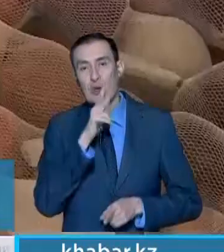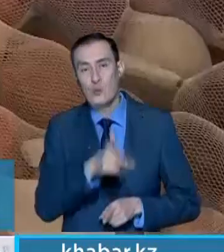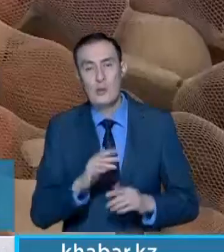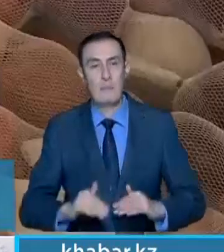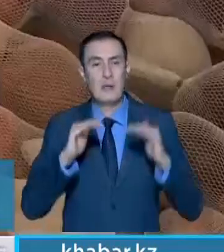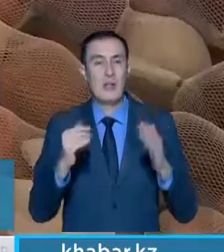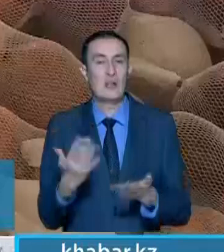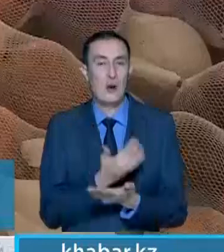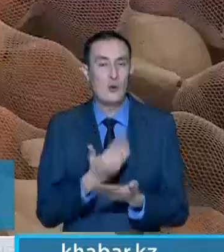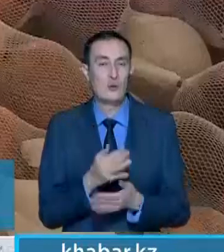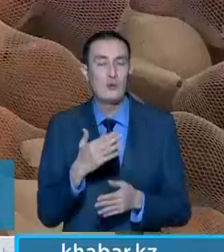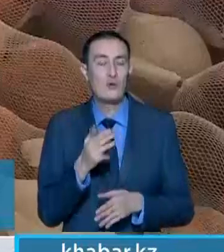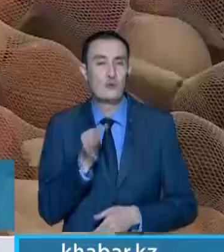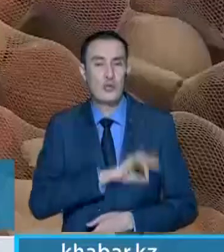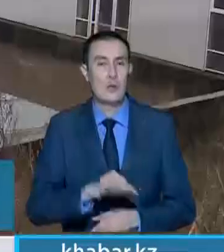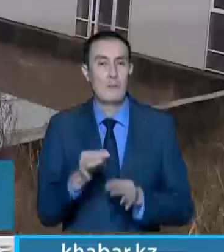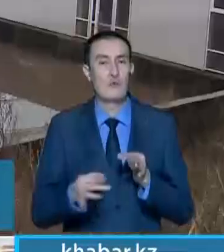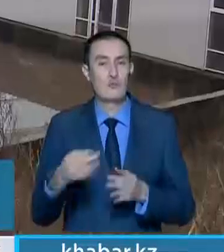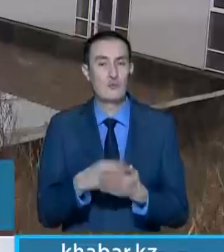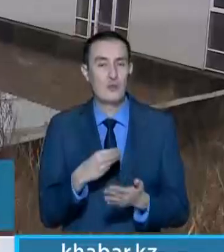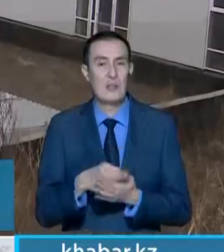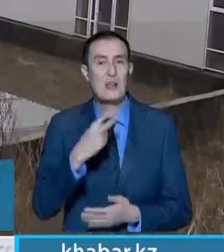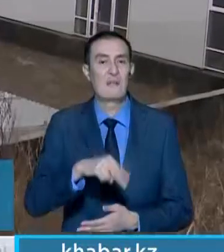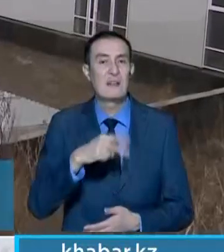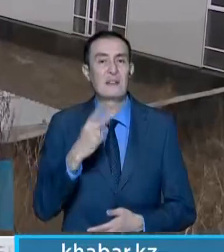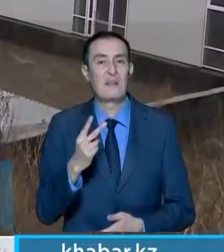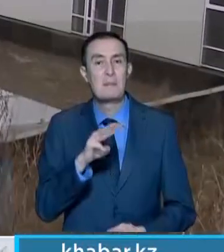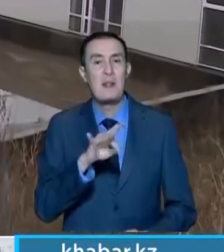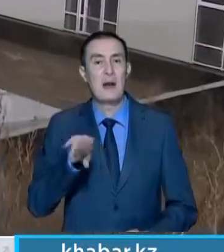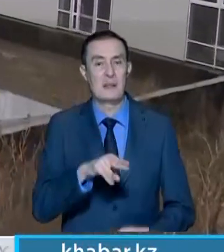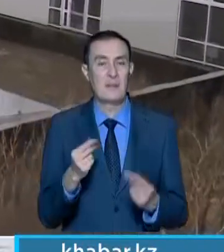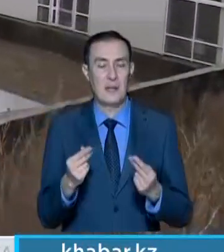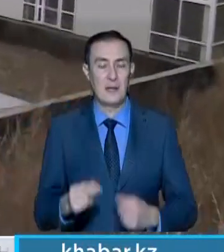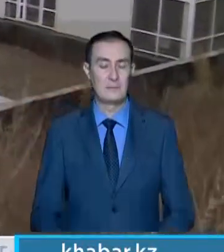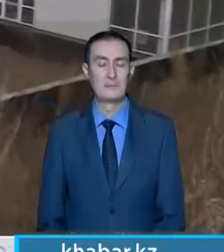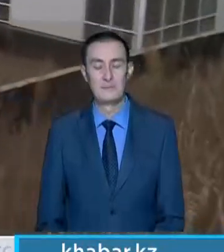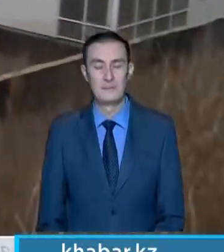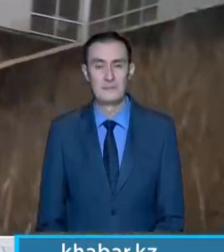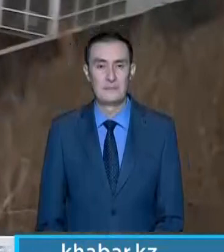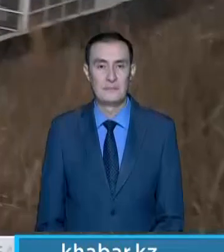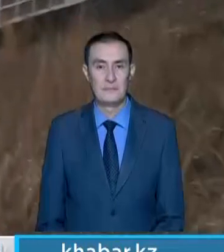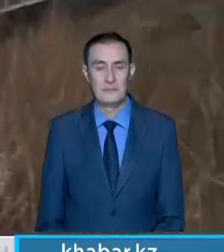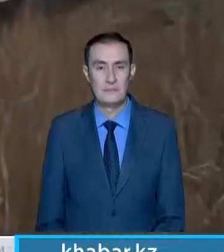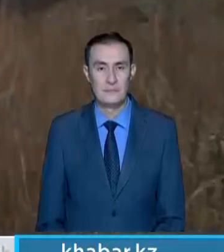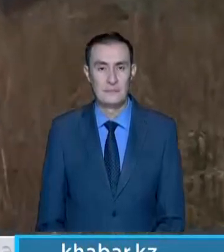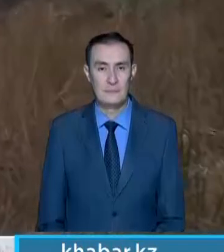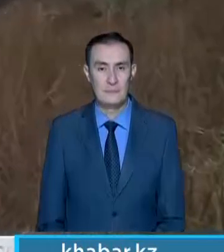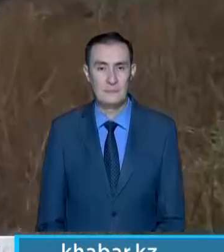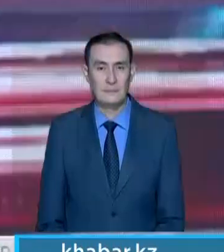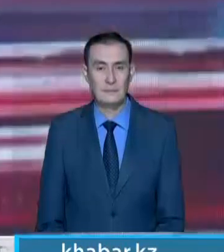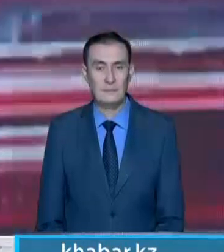поднять доходную часть областного бюджета на 22 миллиарда тенге. Вячеслав Ветлугин, Ижигер Бабаканов, Усть-Каменогорск, Хабар.